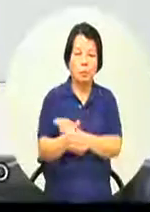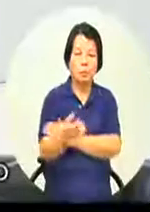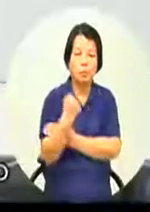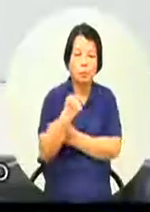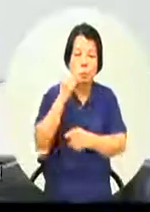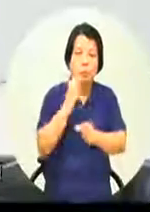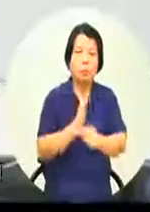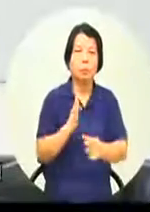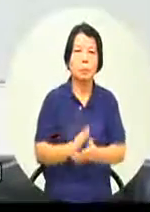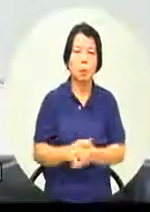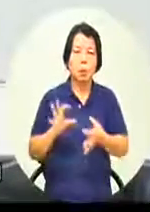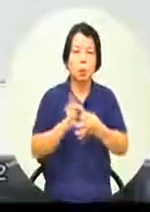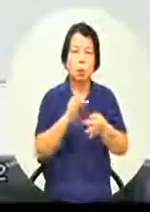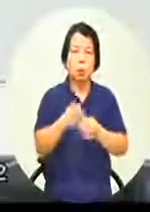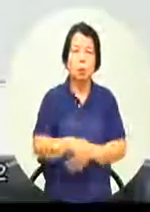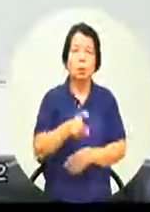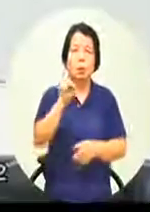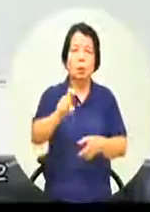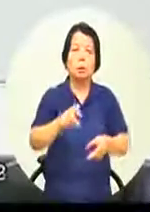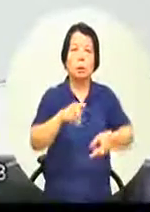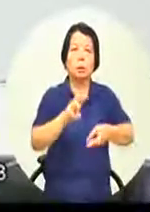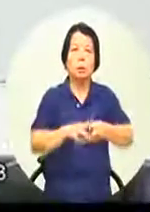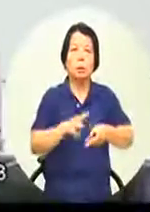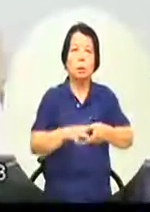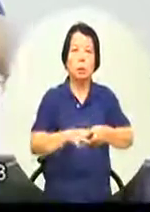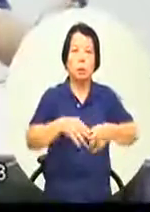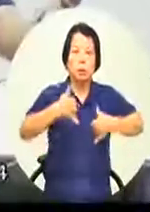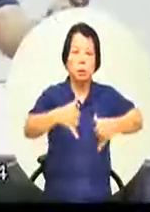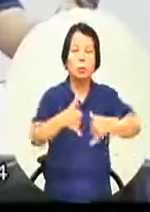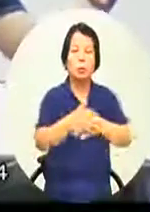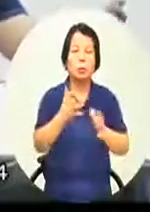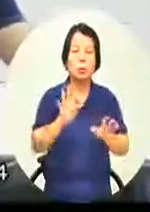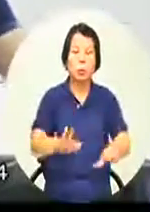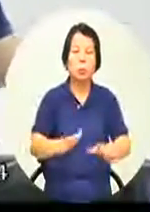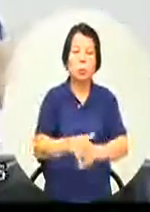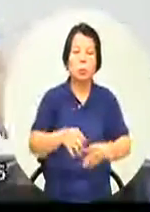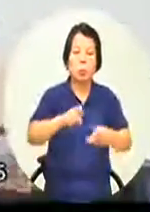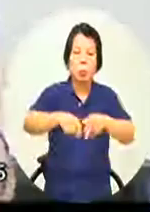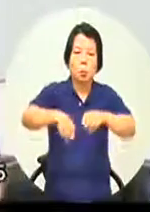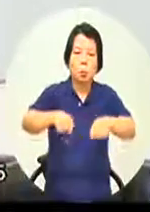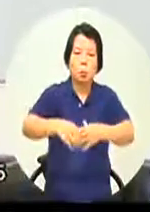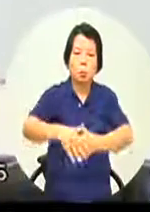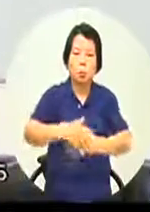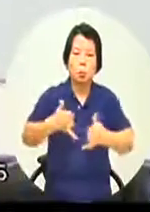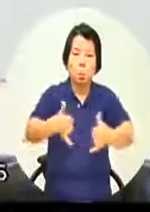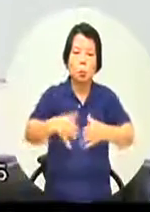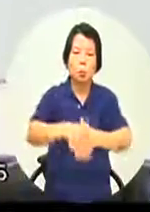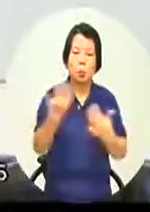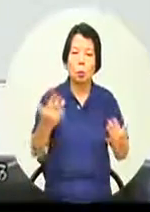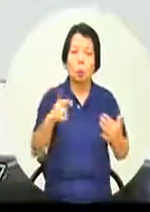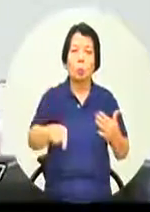们现在为了石泉路打通的工程，照理来说，石泉路打通的工程可能跟